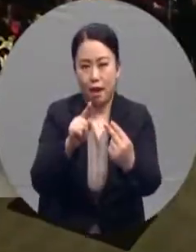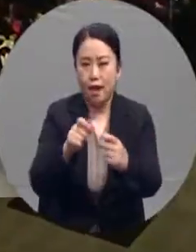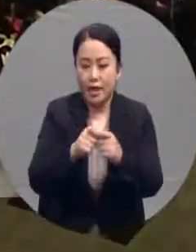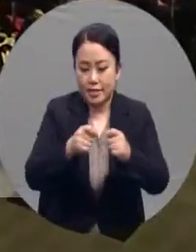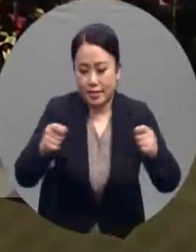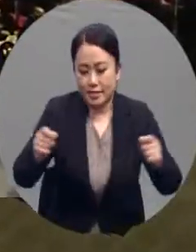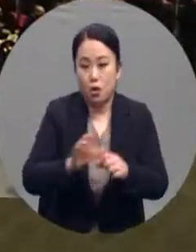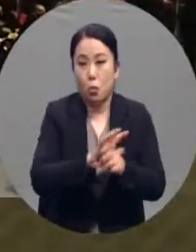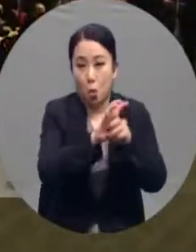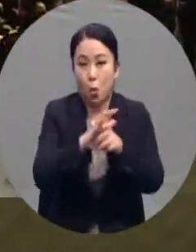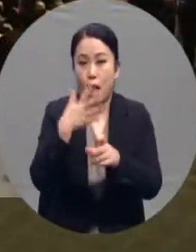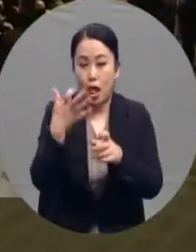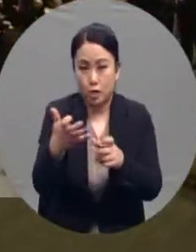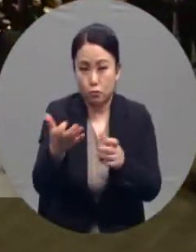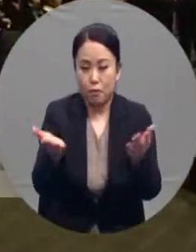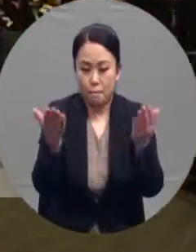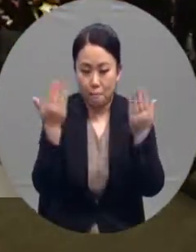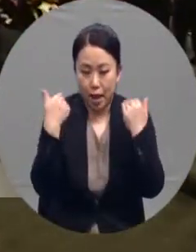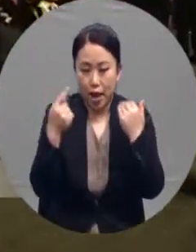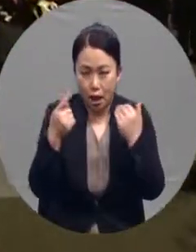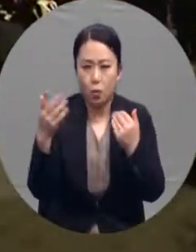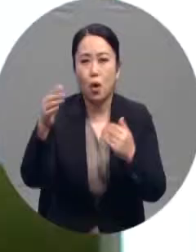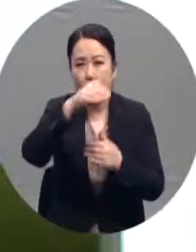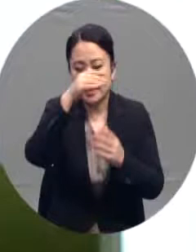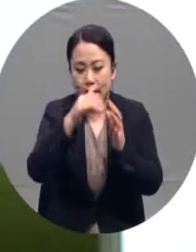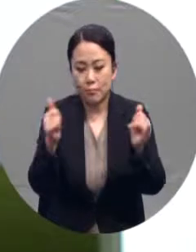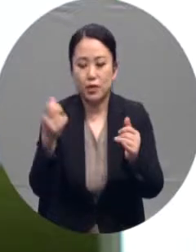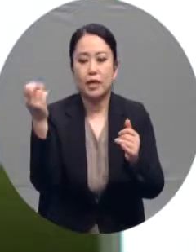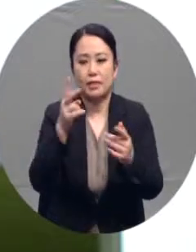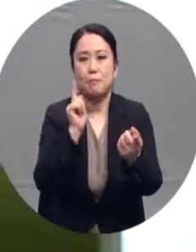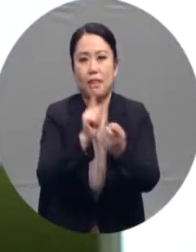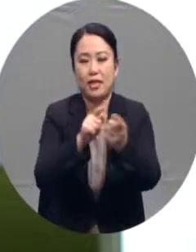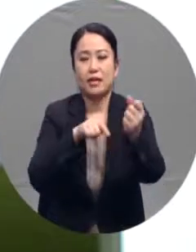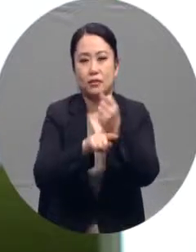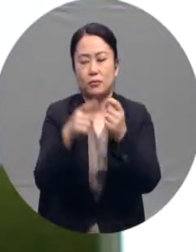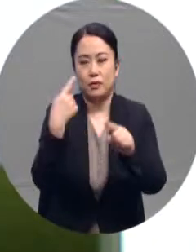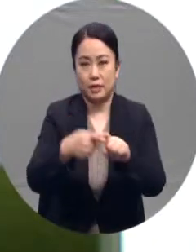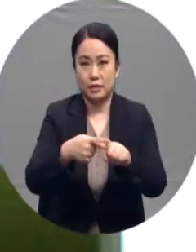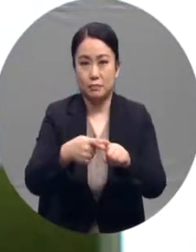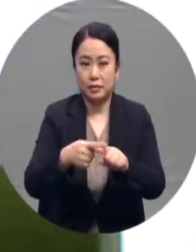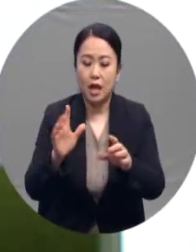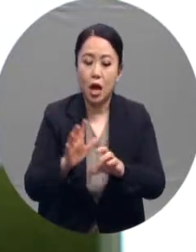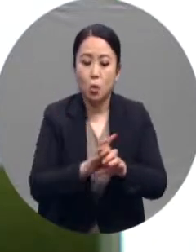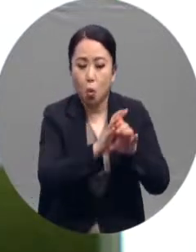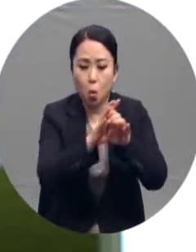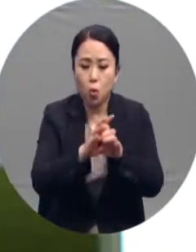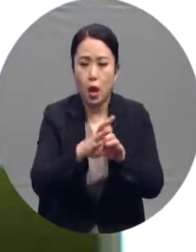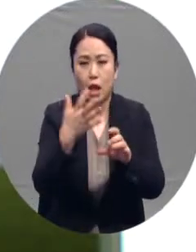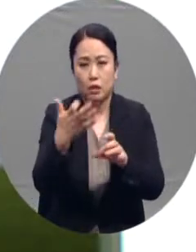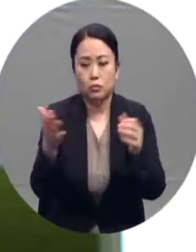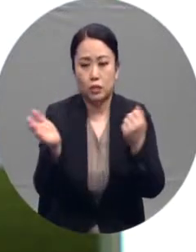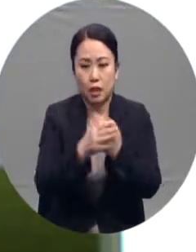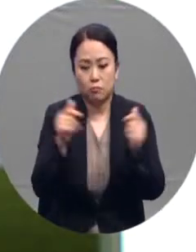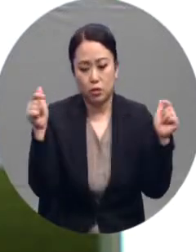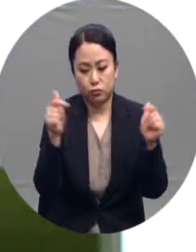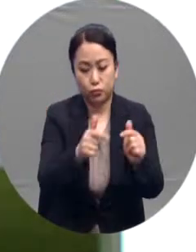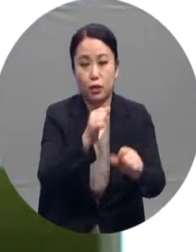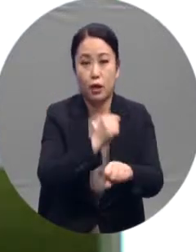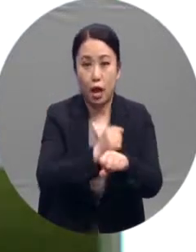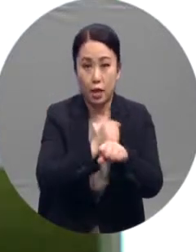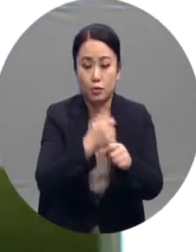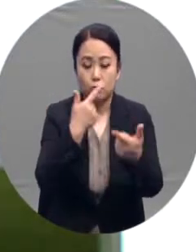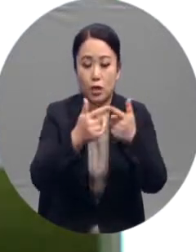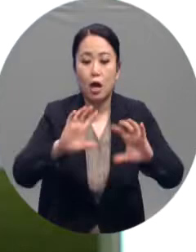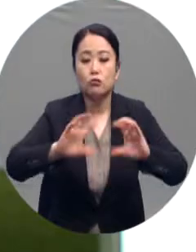터널을 지나 관객들과 다시 만나겠다는 뜻입니다. 코로나19 세계적 대유행으로 축소됐던 부산국제영화제가 올해는 3년